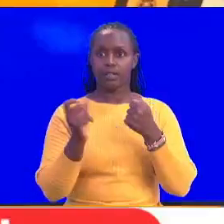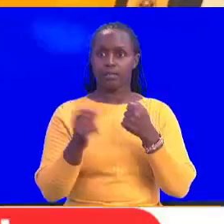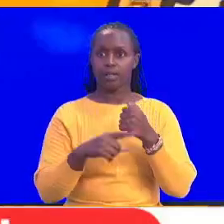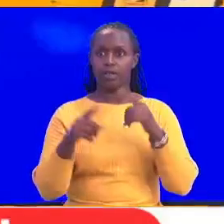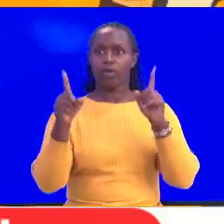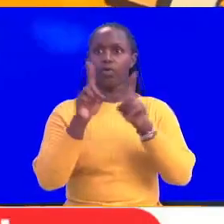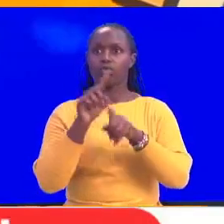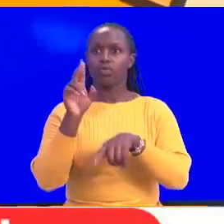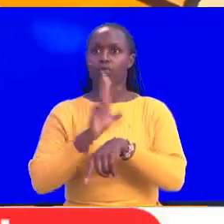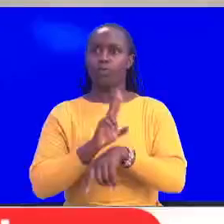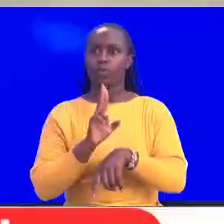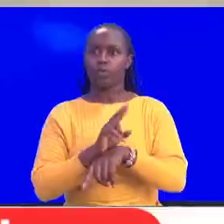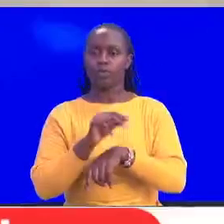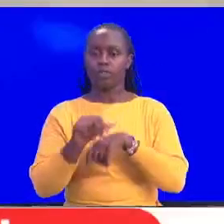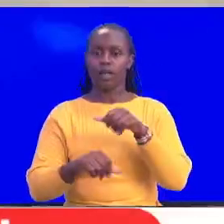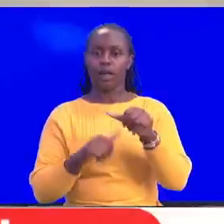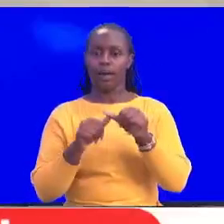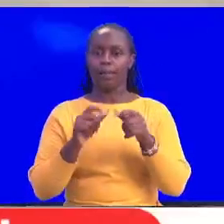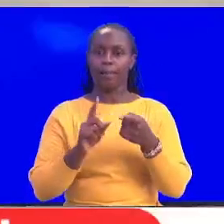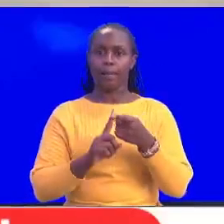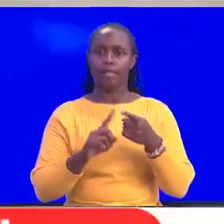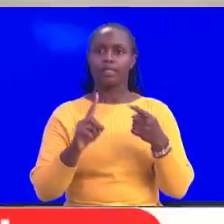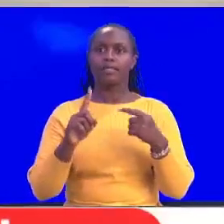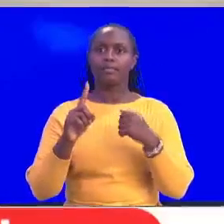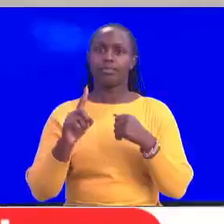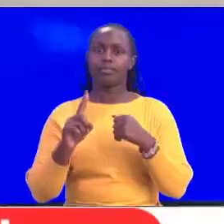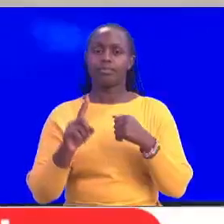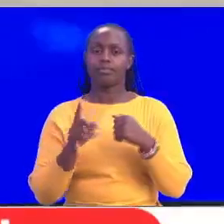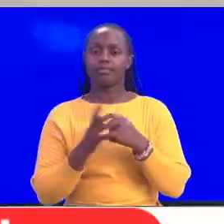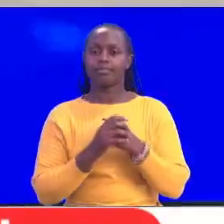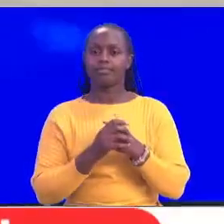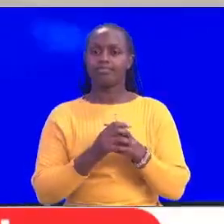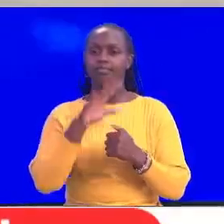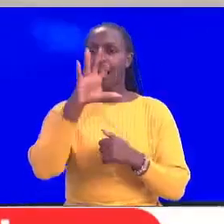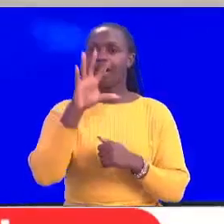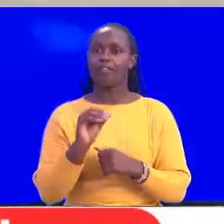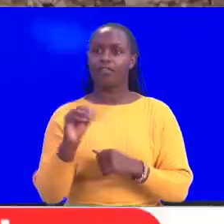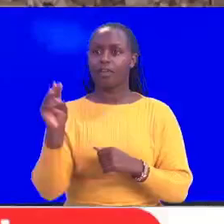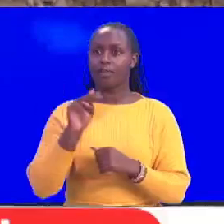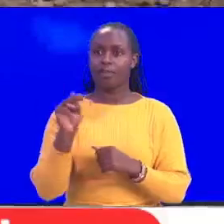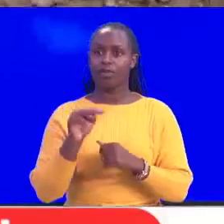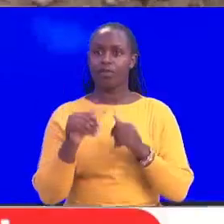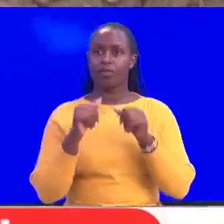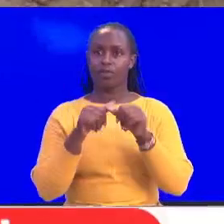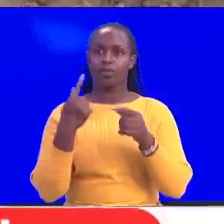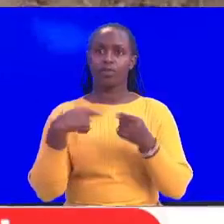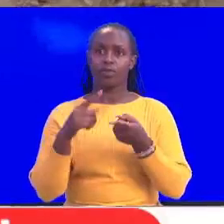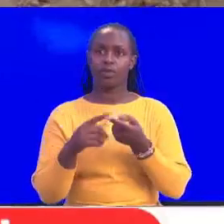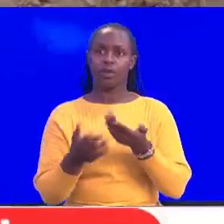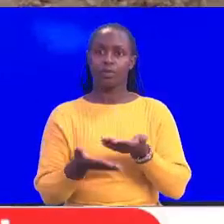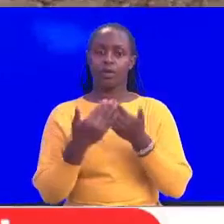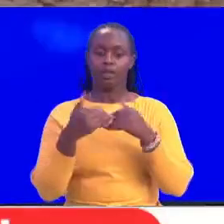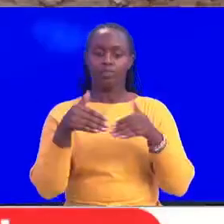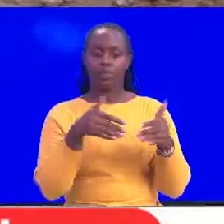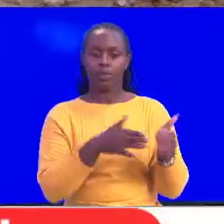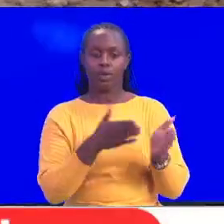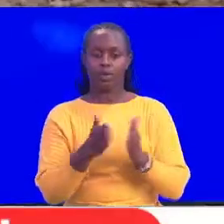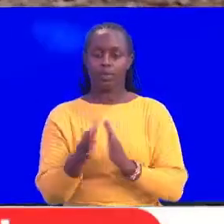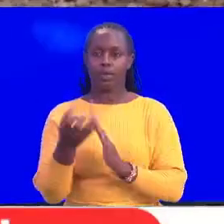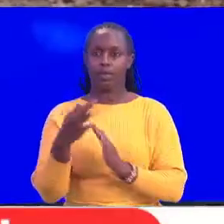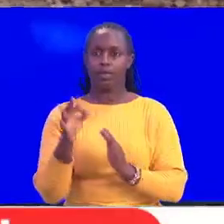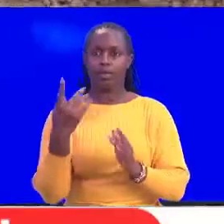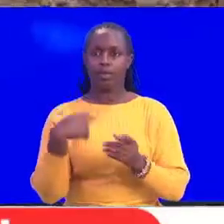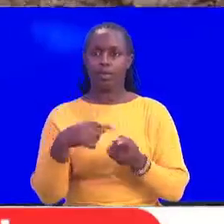shilingi milioni 250 unatarajiwa kuboresha zaidi sehemu za mashabiki na njia za